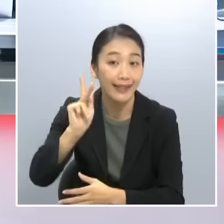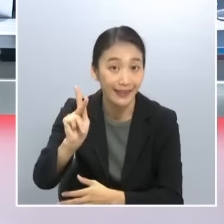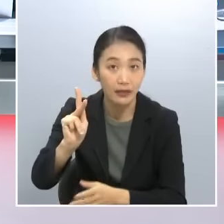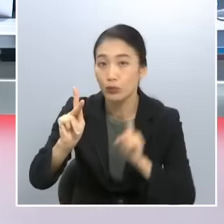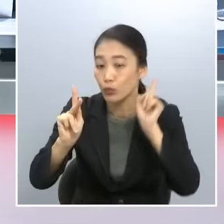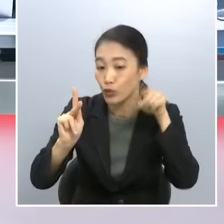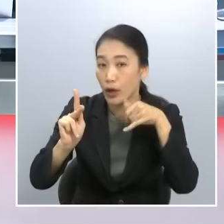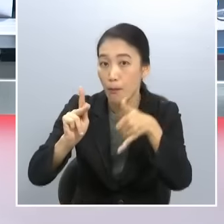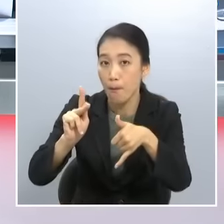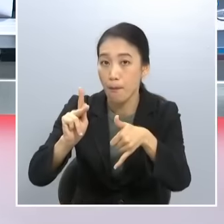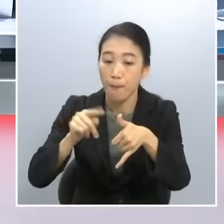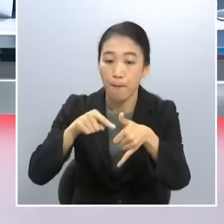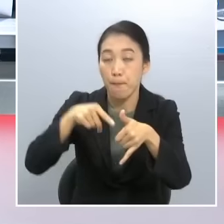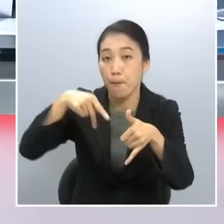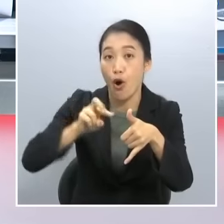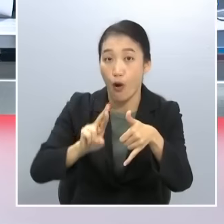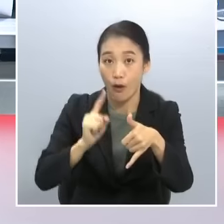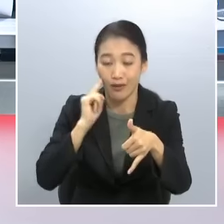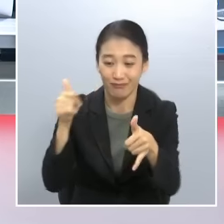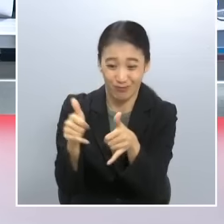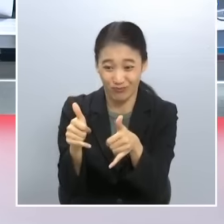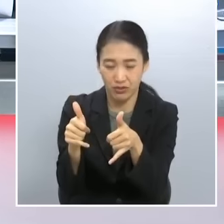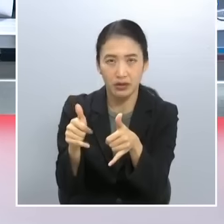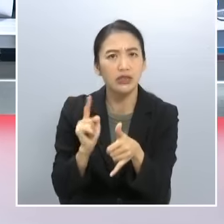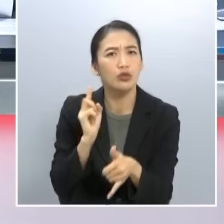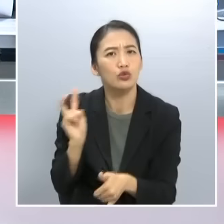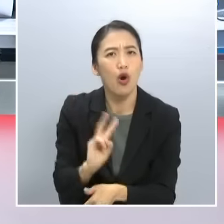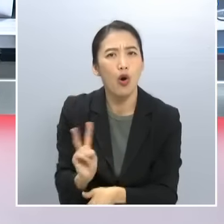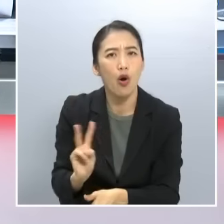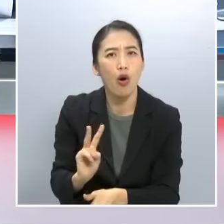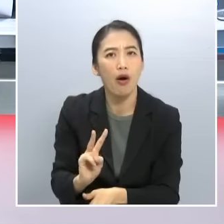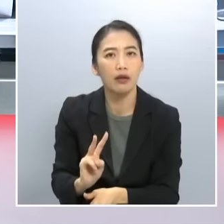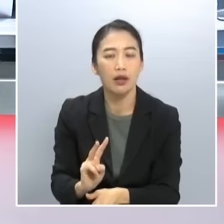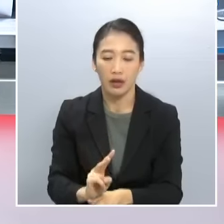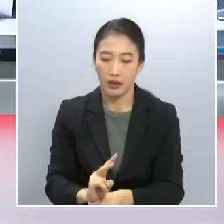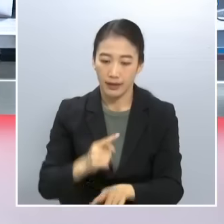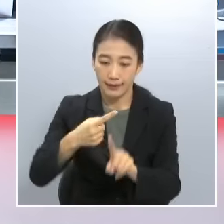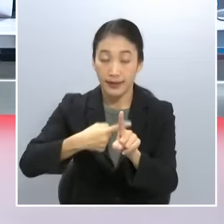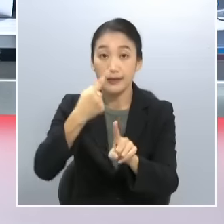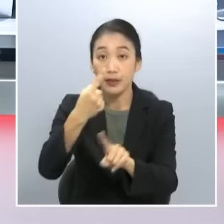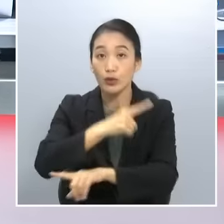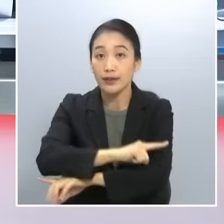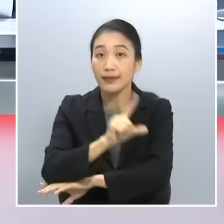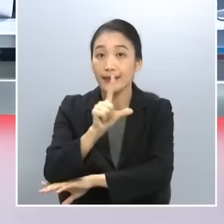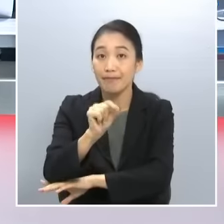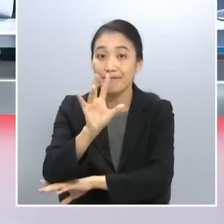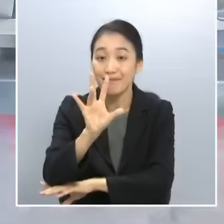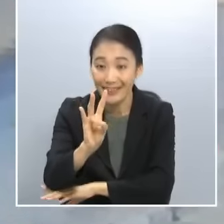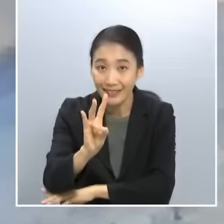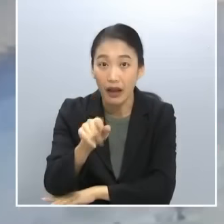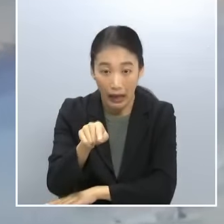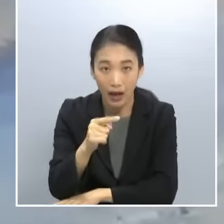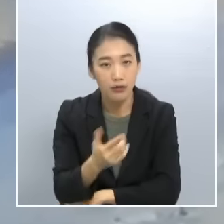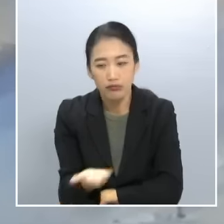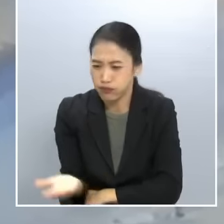เนี่ยอยู่ด้วยกันทั้งวันก่อนมีการอุ้มค่าใหม่ก็คือทั้งวันที่ 27มกราคมอ่ะลองไปดูหน่อย